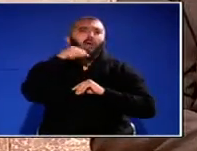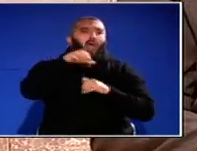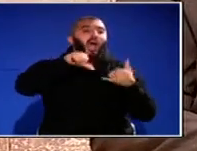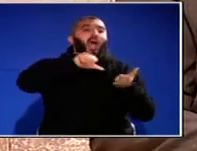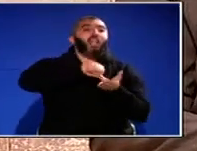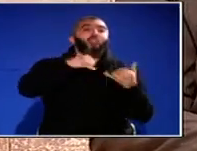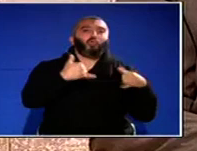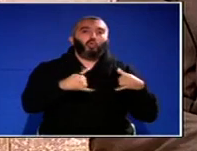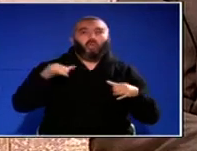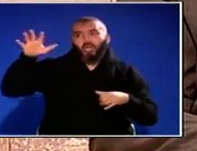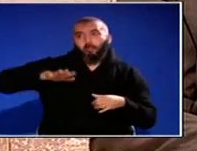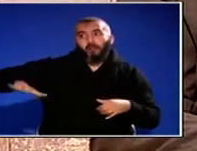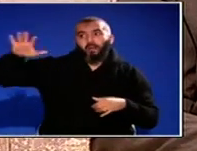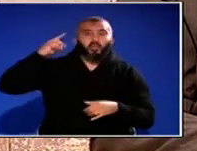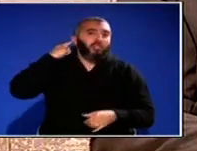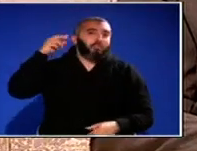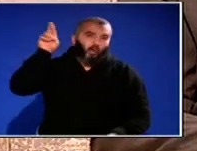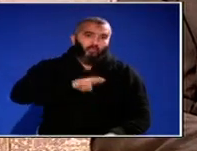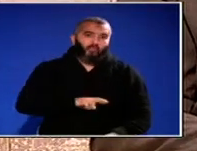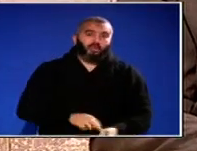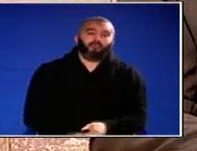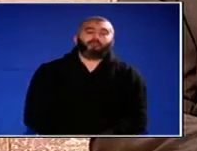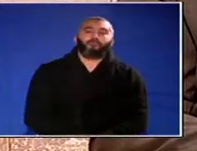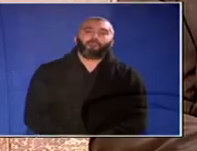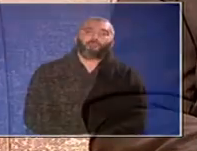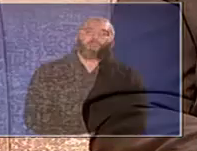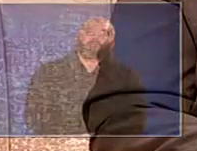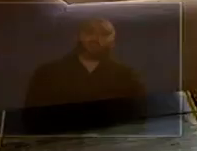المحلي للجزائر العاصمة وما جاورها من مدن.